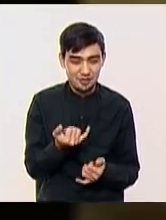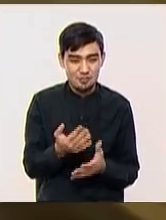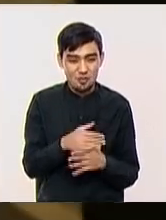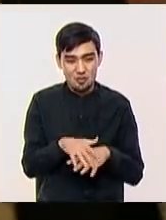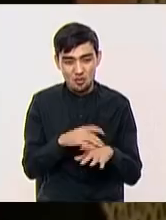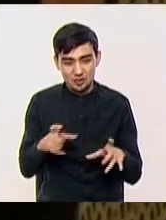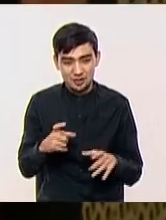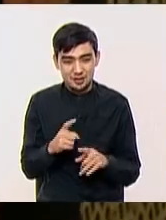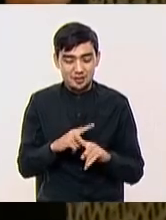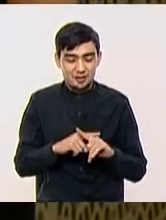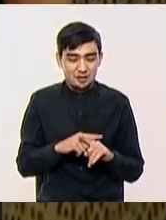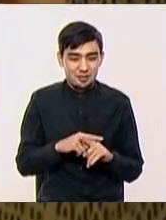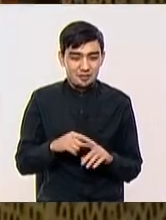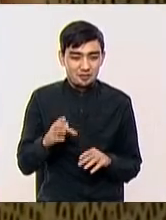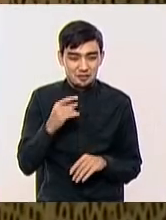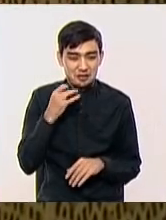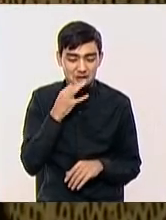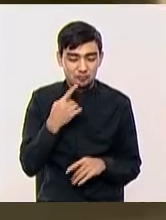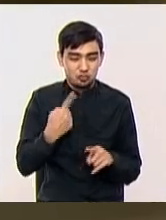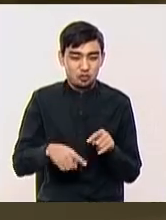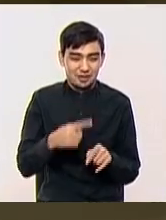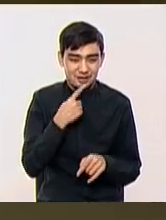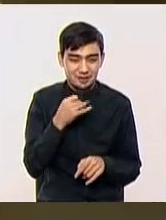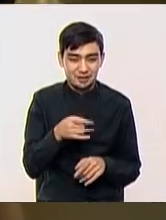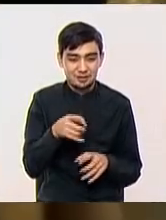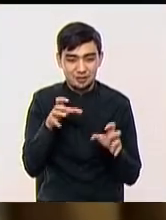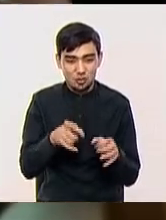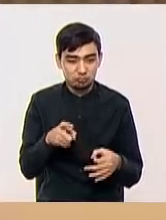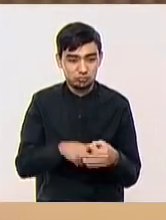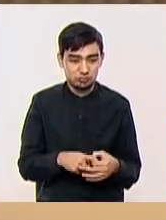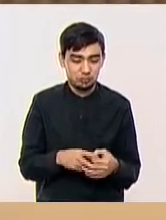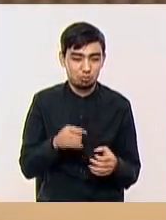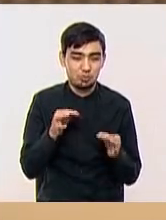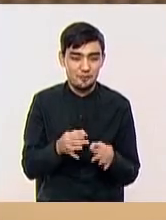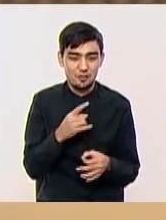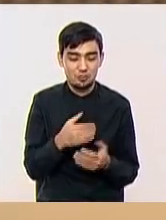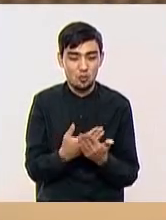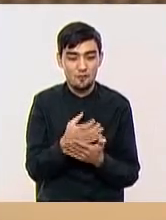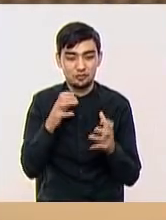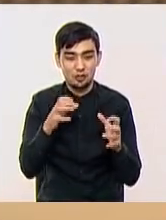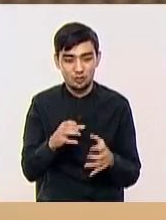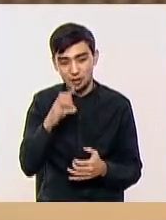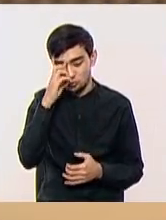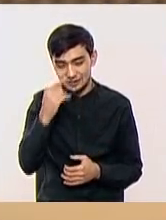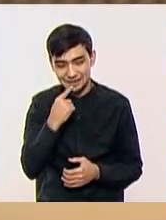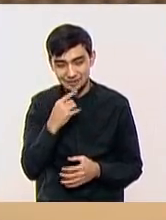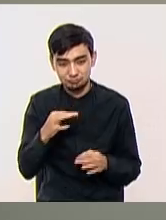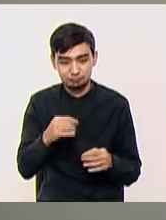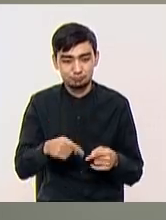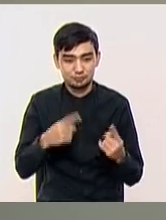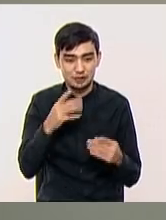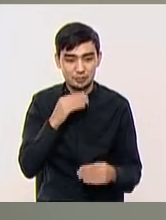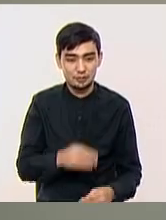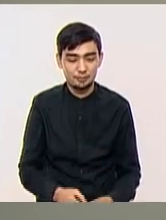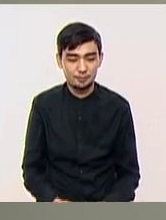көпшілік өзге тілді сән көріп жүргенде бұл заңның бекітілгені дұрыс болды, дейді. Айтуларынша, жаңа заң мемлекеттік тілдің мәртебесін көтереді.